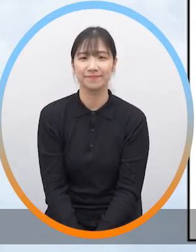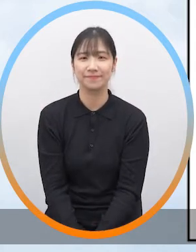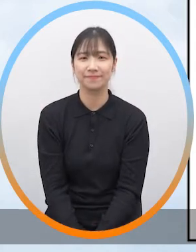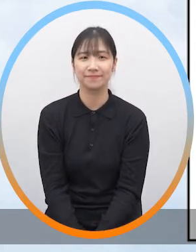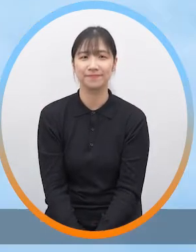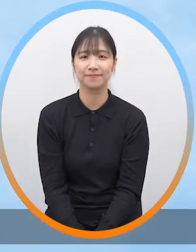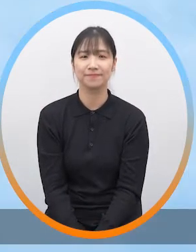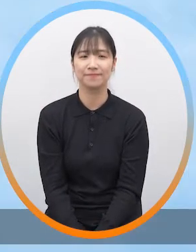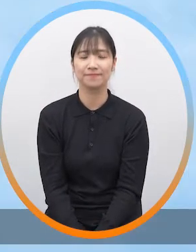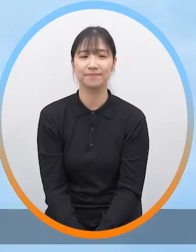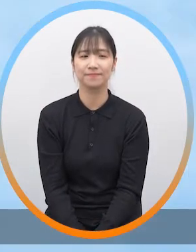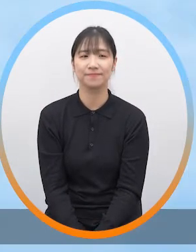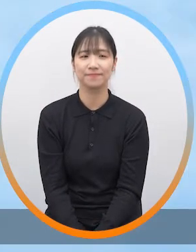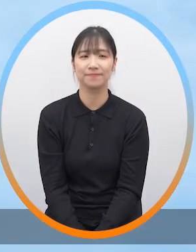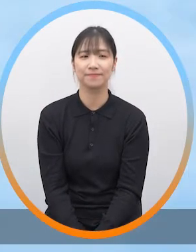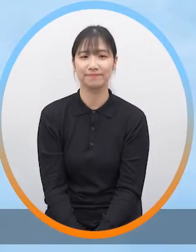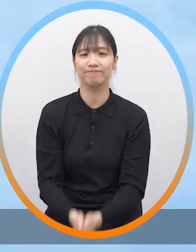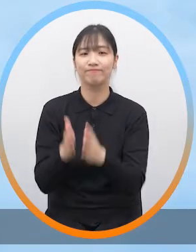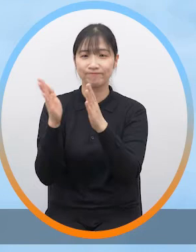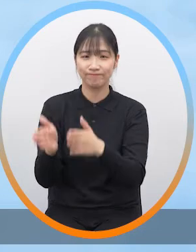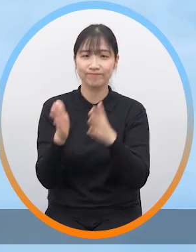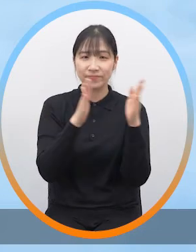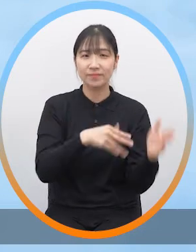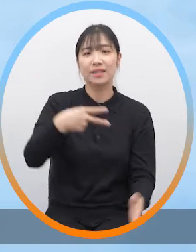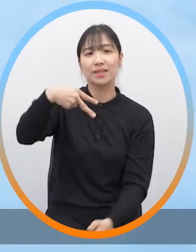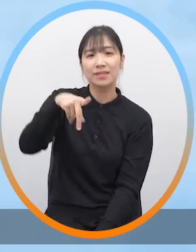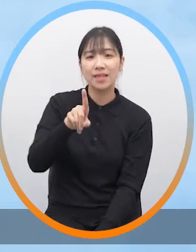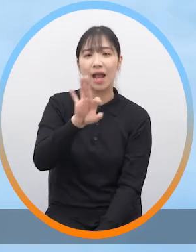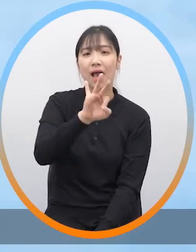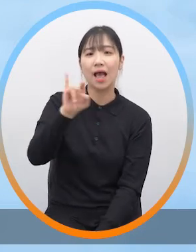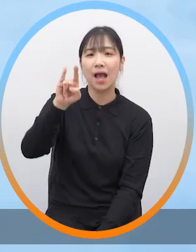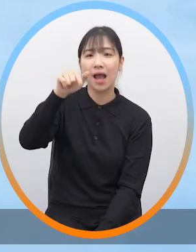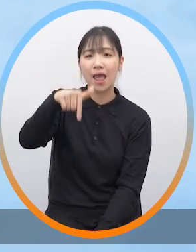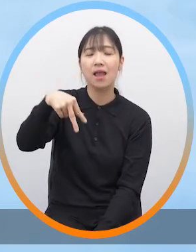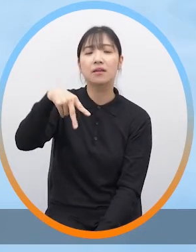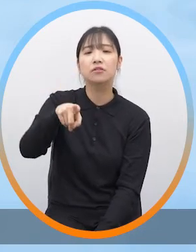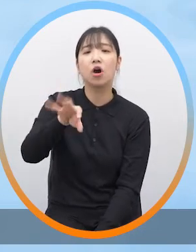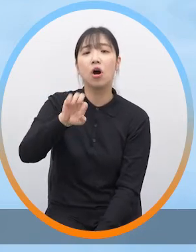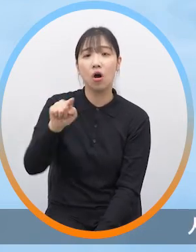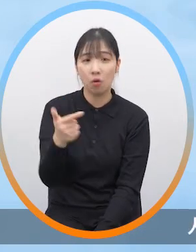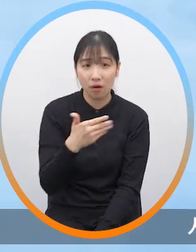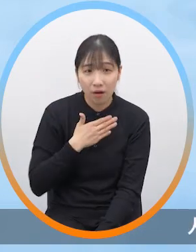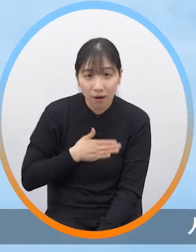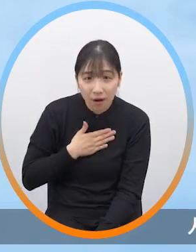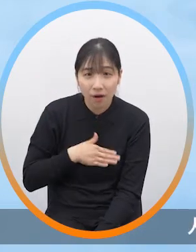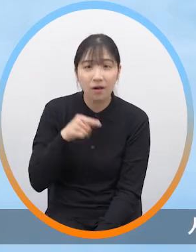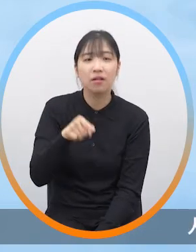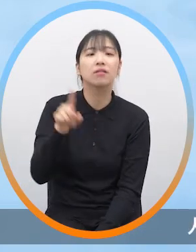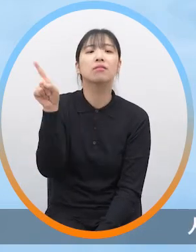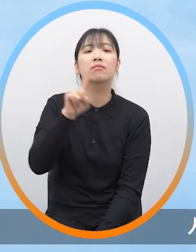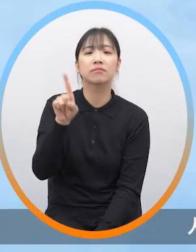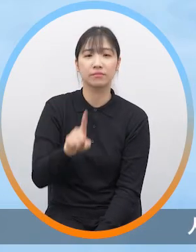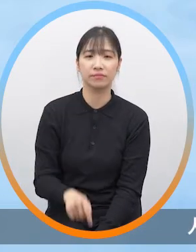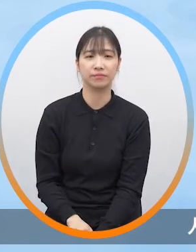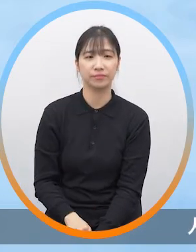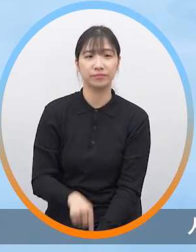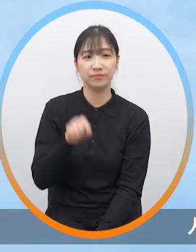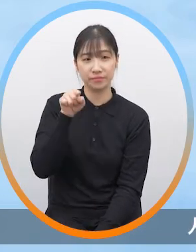말씀드립니다. 자, 그리고 우리가 보통 사획서원 많이 들어보셨죠? 사획서원이